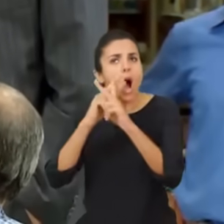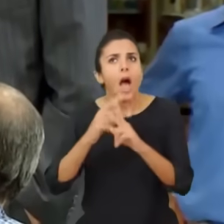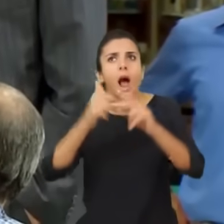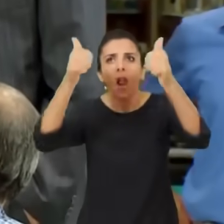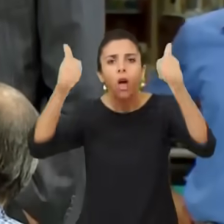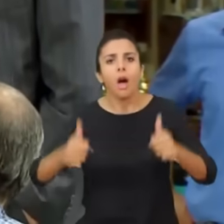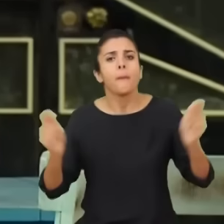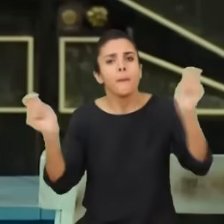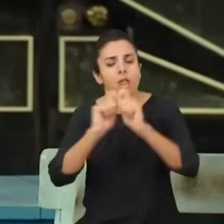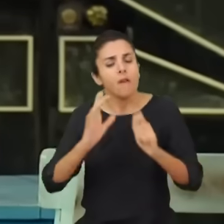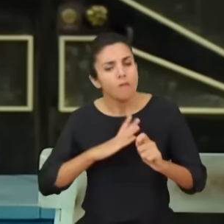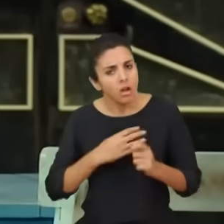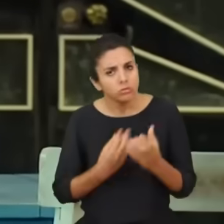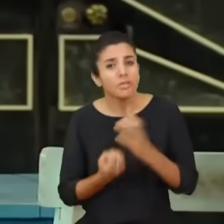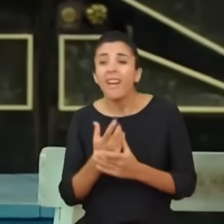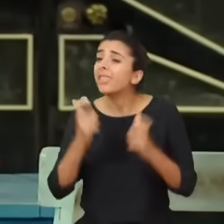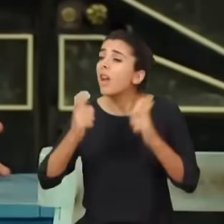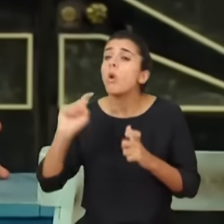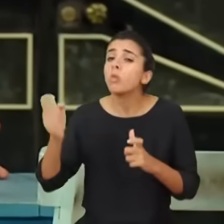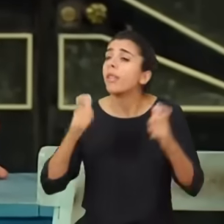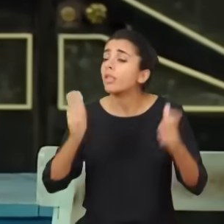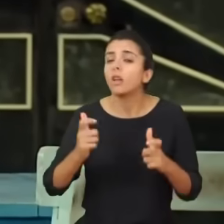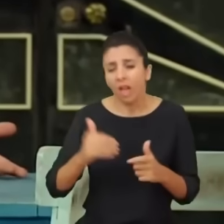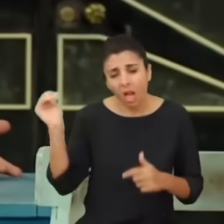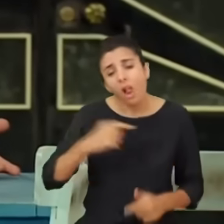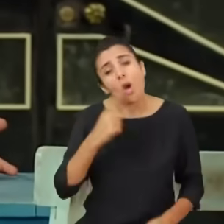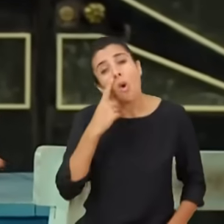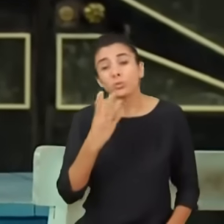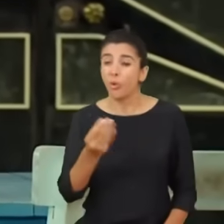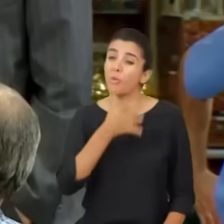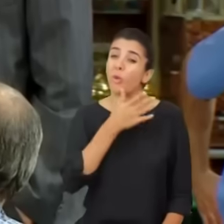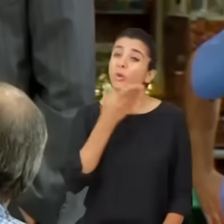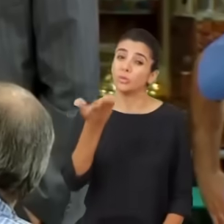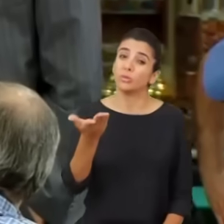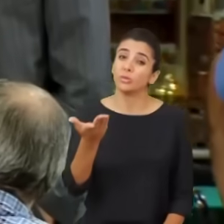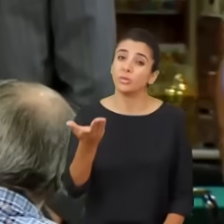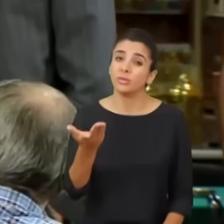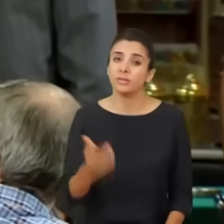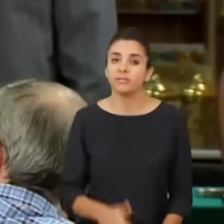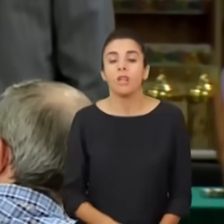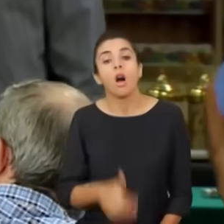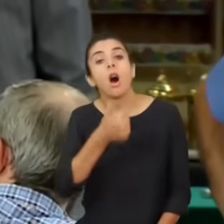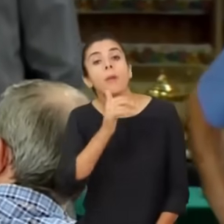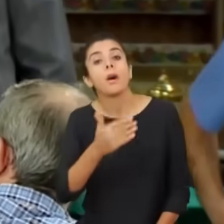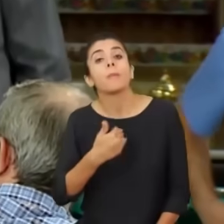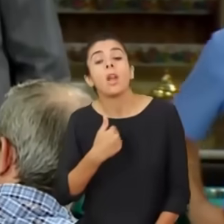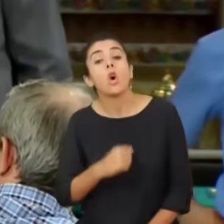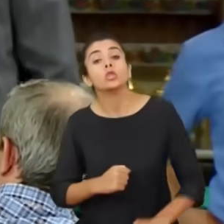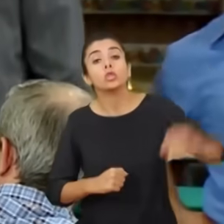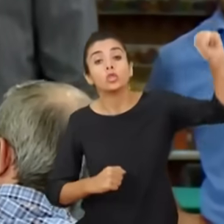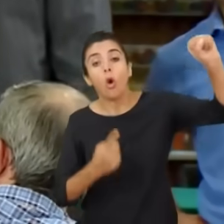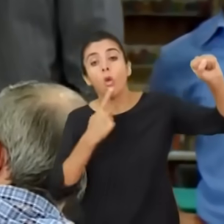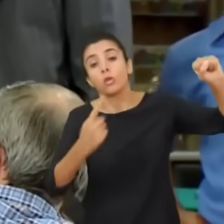kuracağım. Merak etme sen. Nereden getireceksin ya? Hadi getir de görelim. Çok biliyorsun bu işleri sanki. Abicim benim adım sol açık Nevzat.